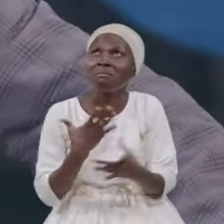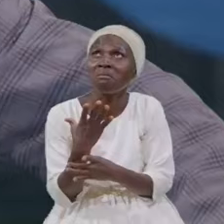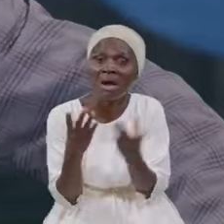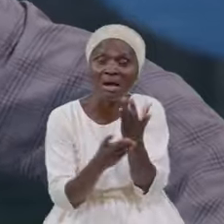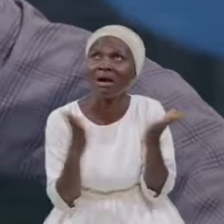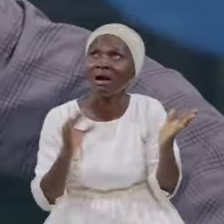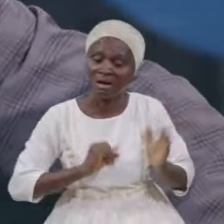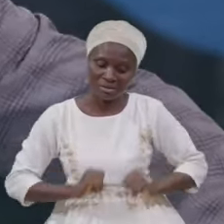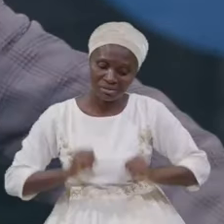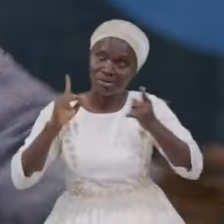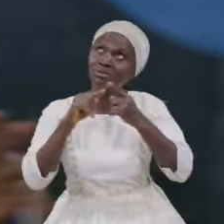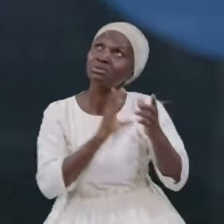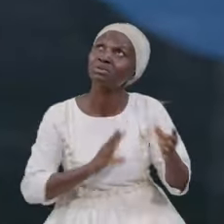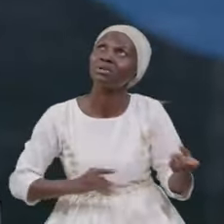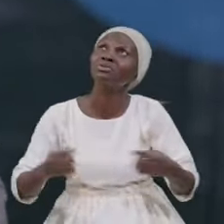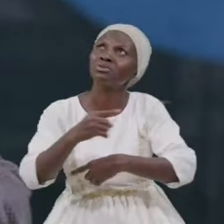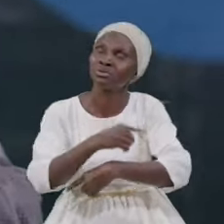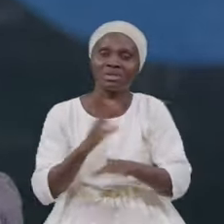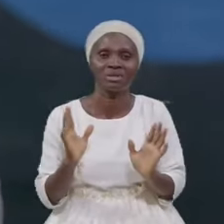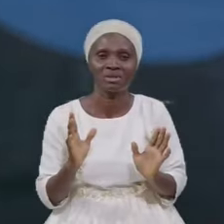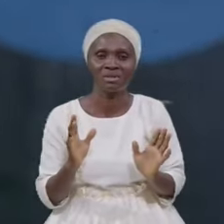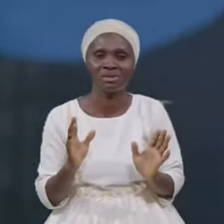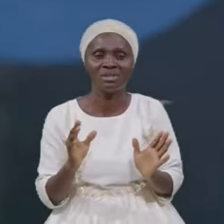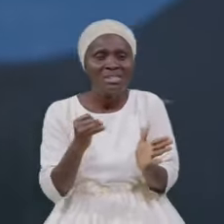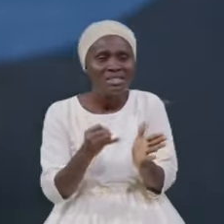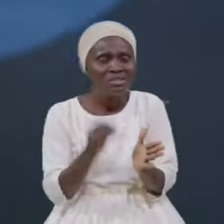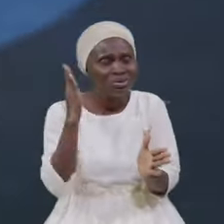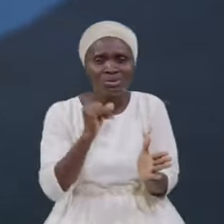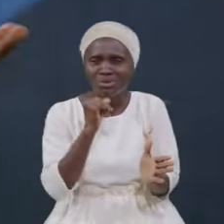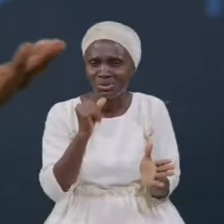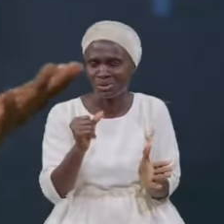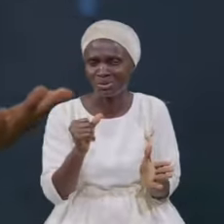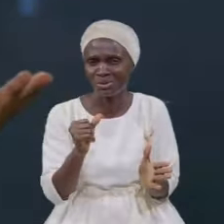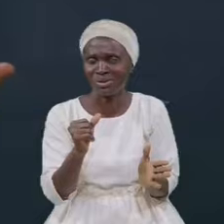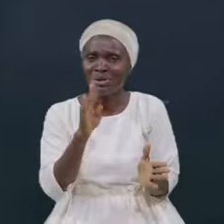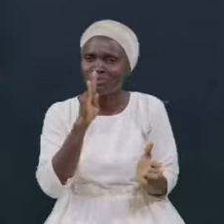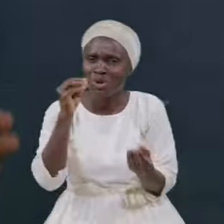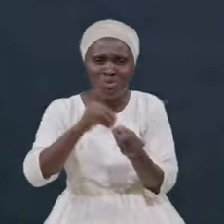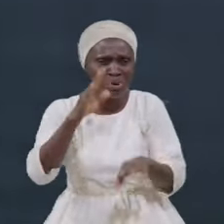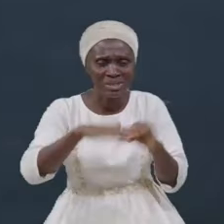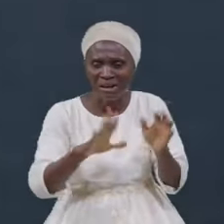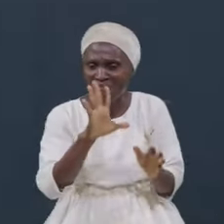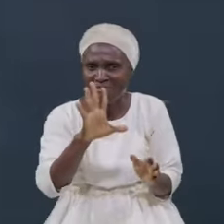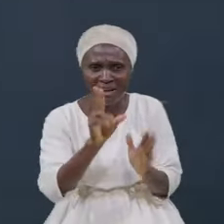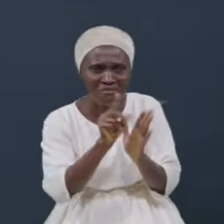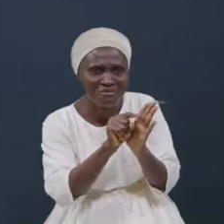aujourd'hui. Ça ne va pas te prendre 5 minutes, mais il y a des gens qui disent, ah, d'autres sont là.